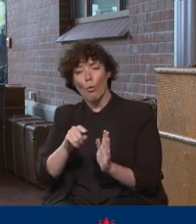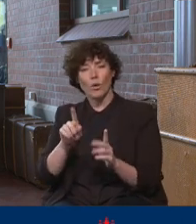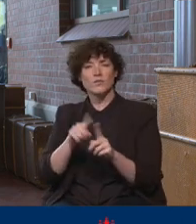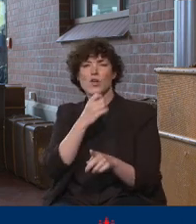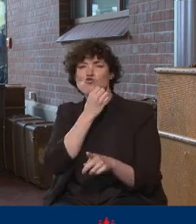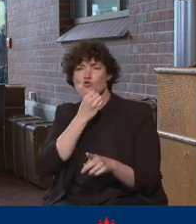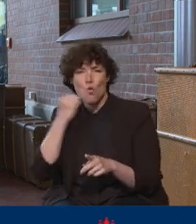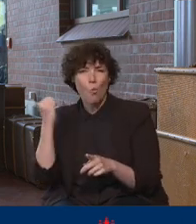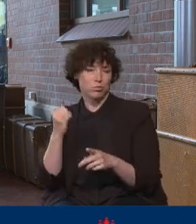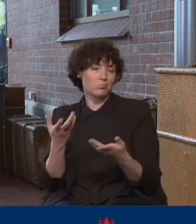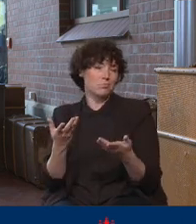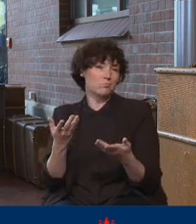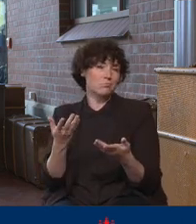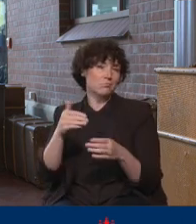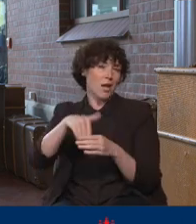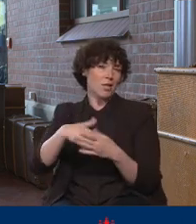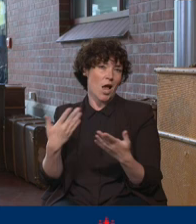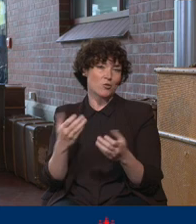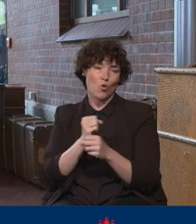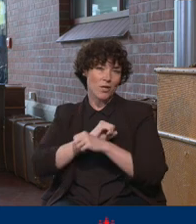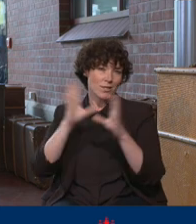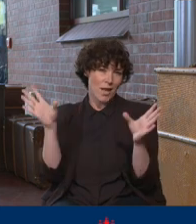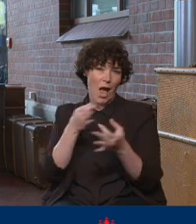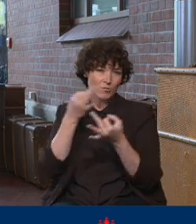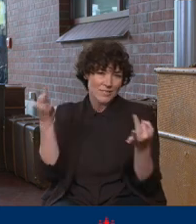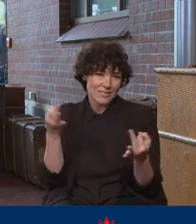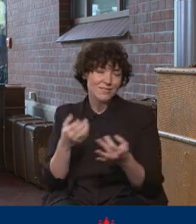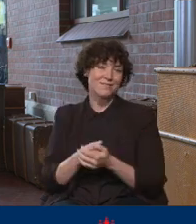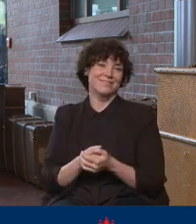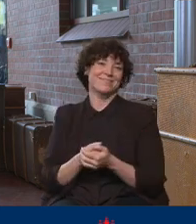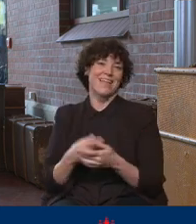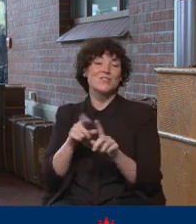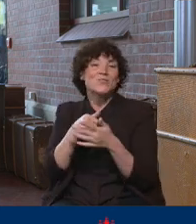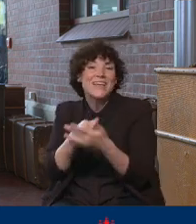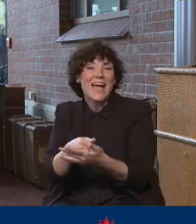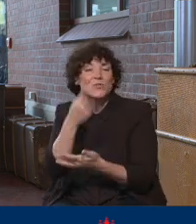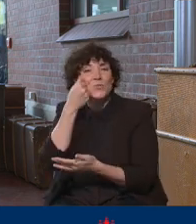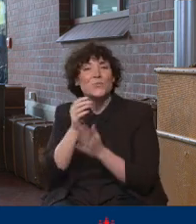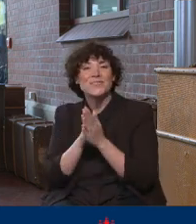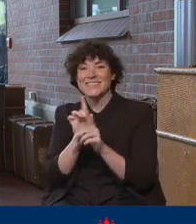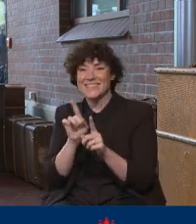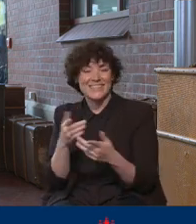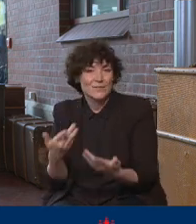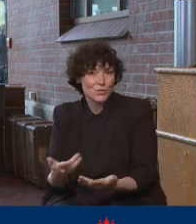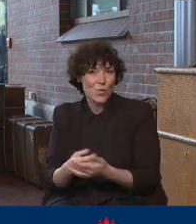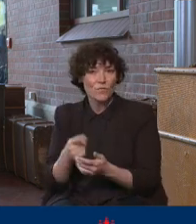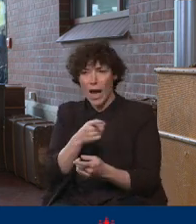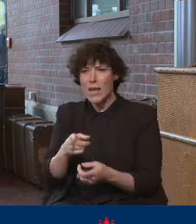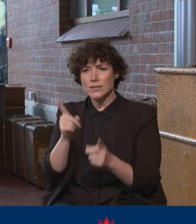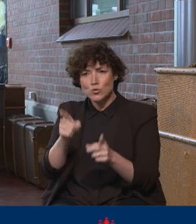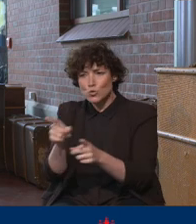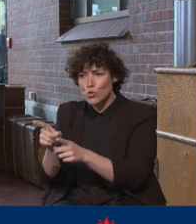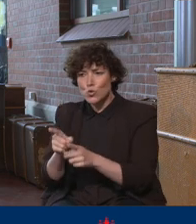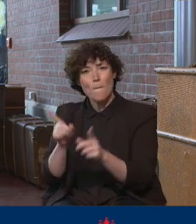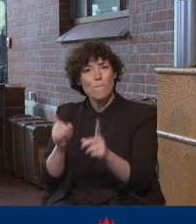aus also haben sie nicht den eindruck dass das jetzt alles schon genauso werden soll es ist ein bericht